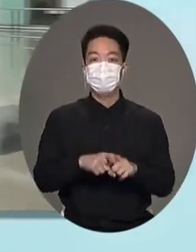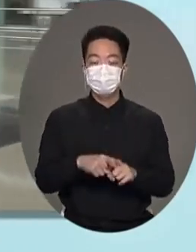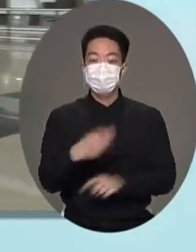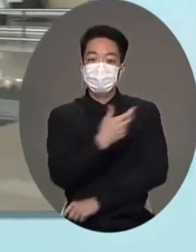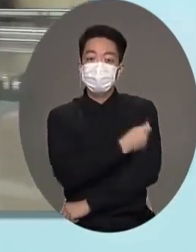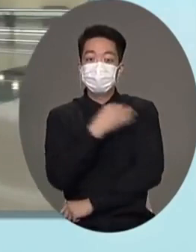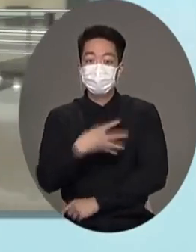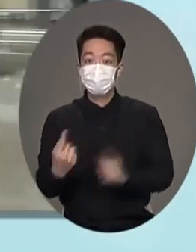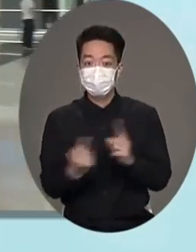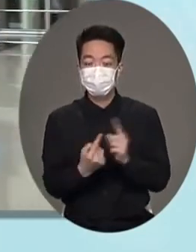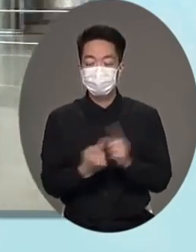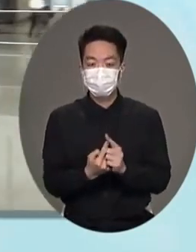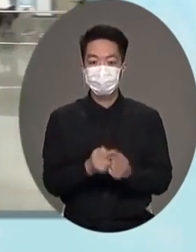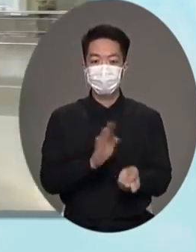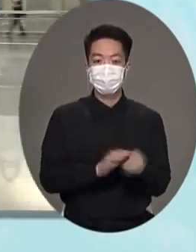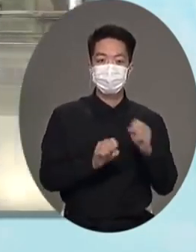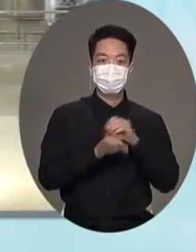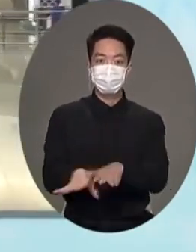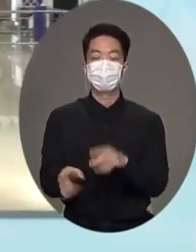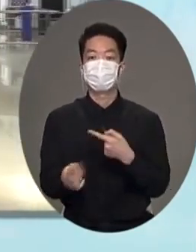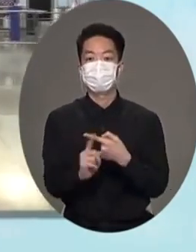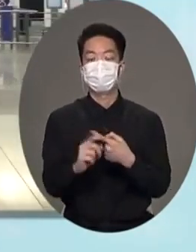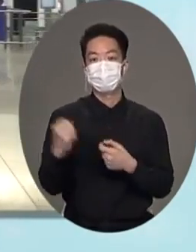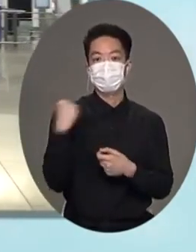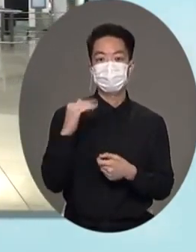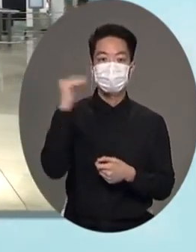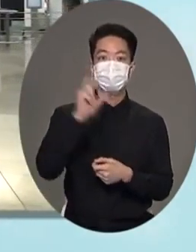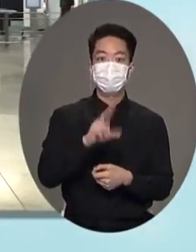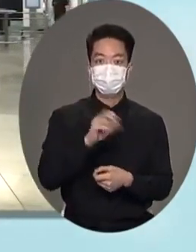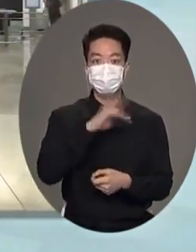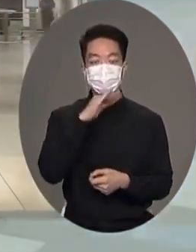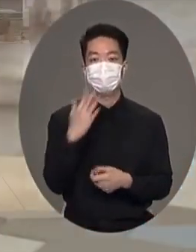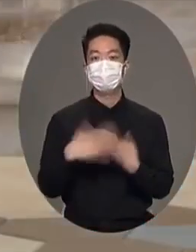建議當局增加入境人士抵港後嘅檢測次數。